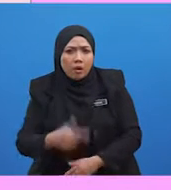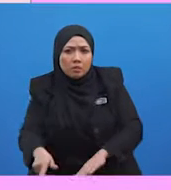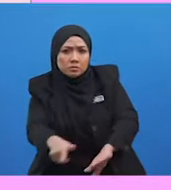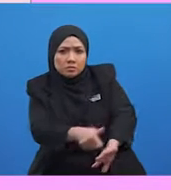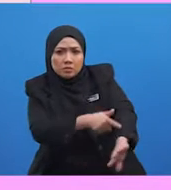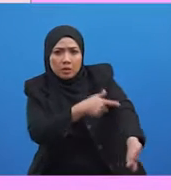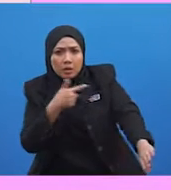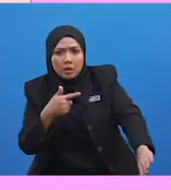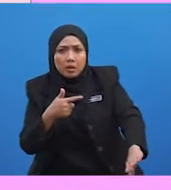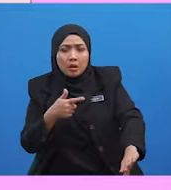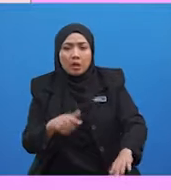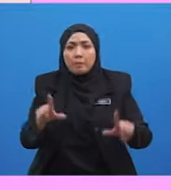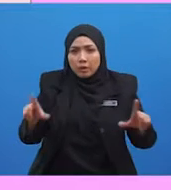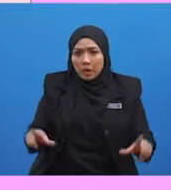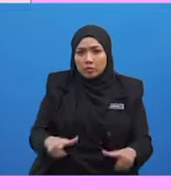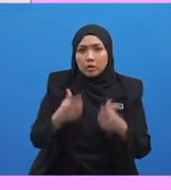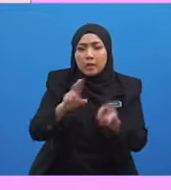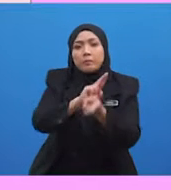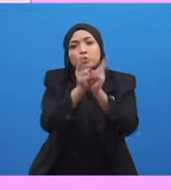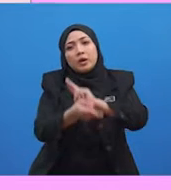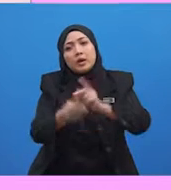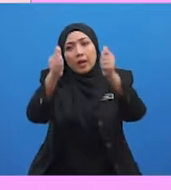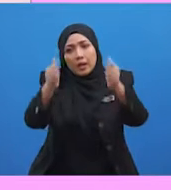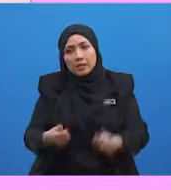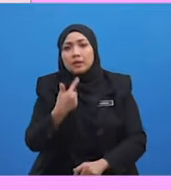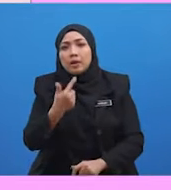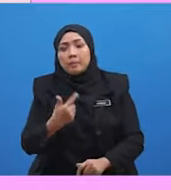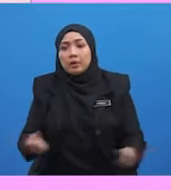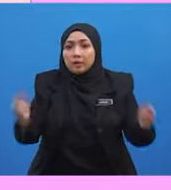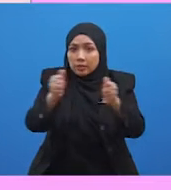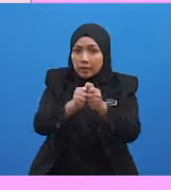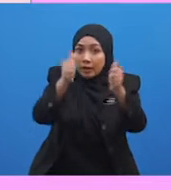lama dengan ahli yang baharu.